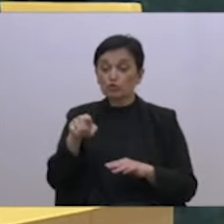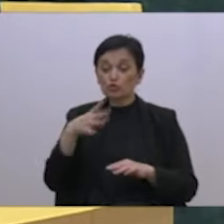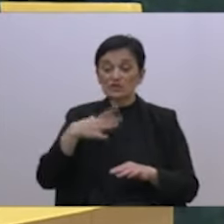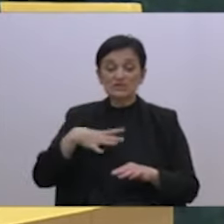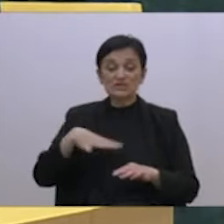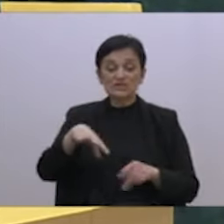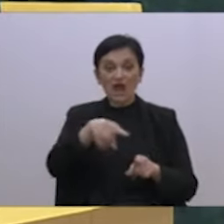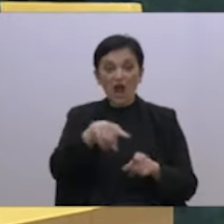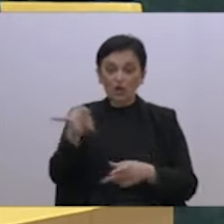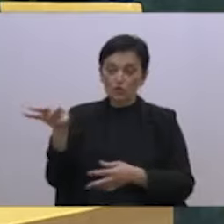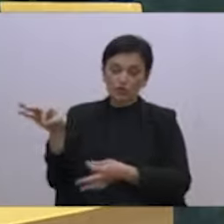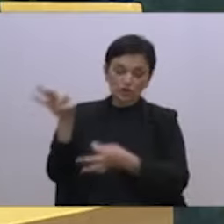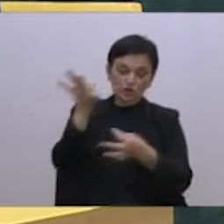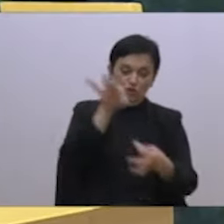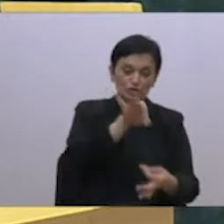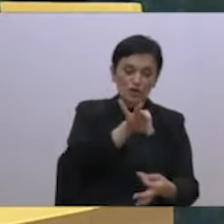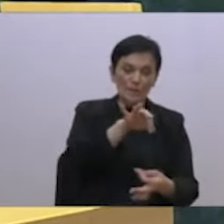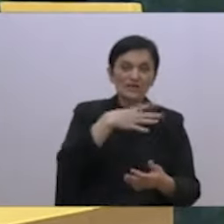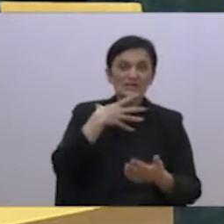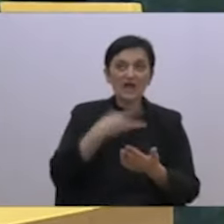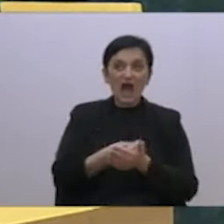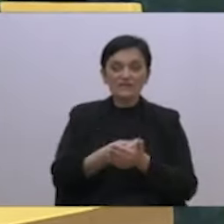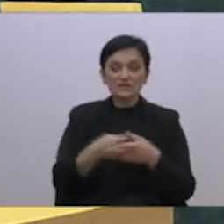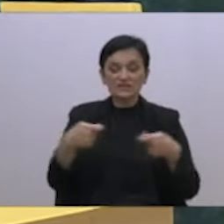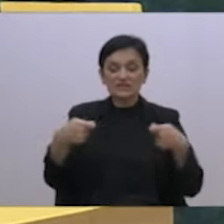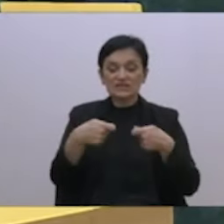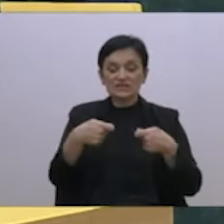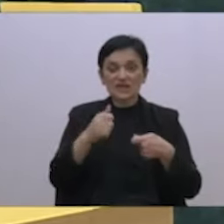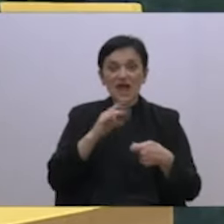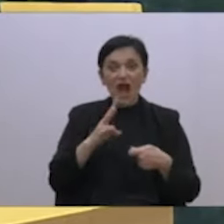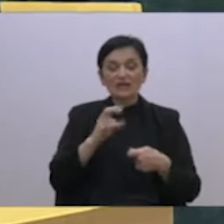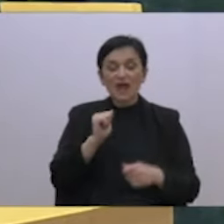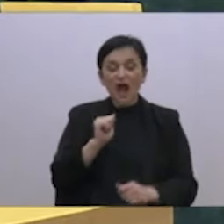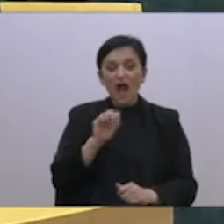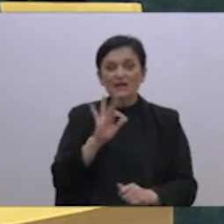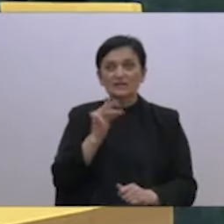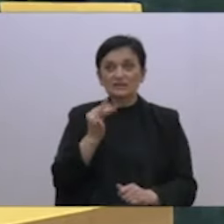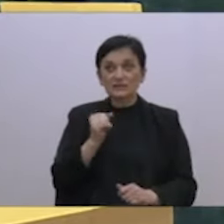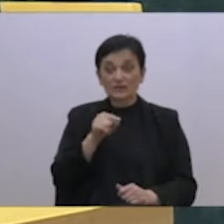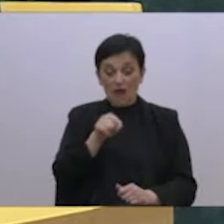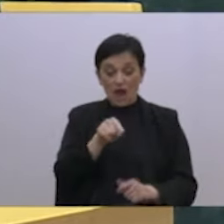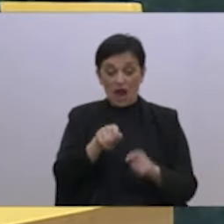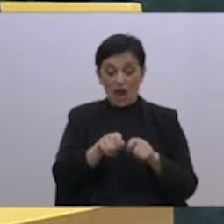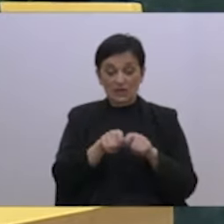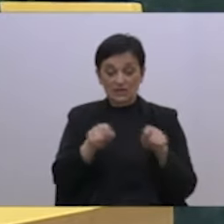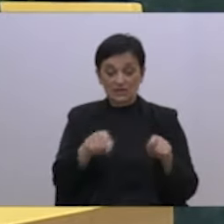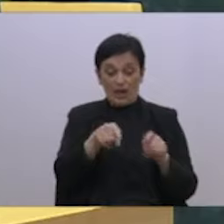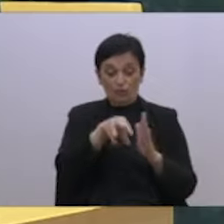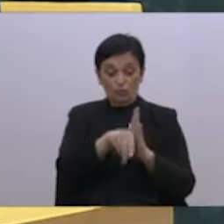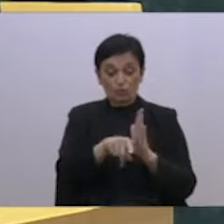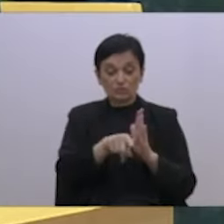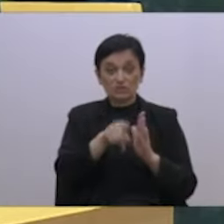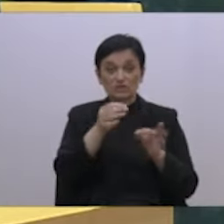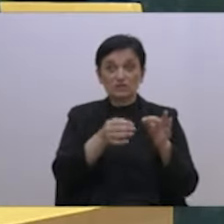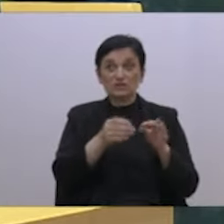საქართველოში შემოიტანოს თავისი წილი ან აქციები აქ დაფუძნებულ საწარმოში.